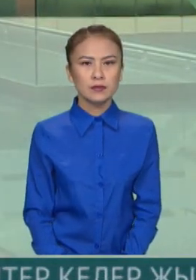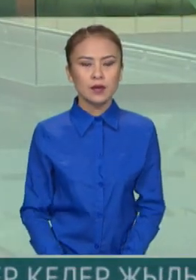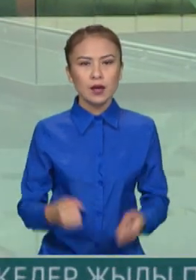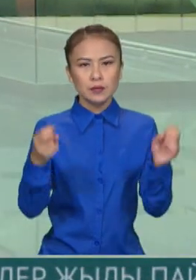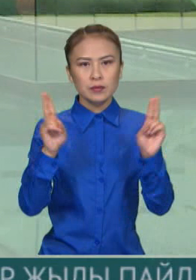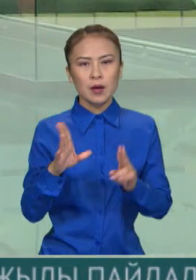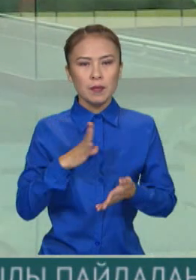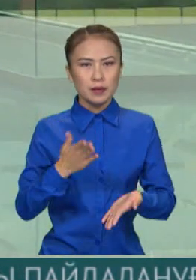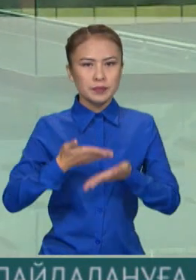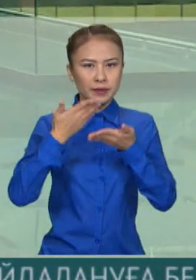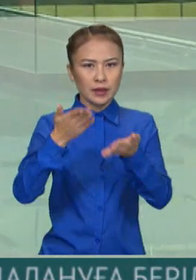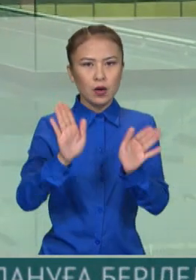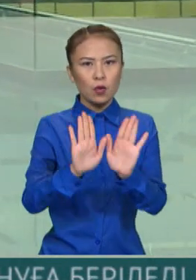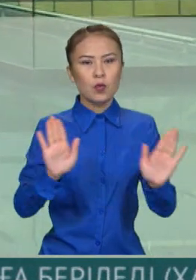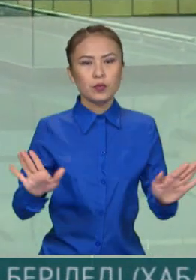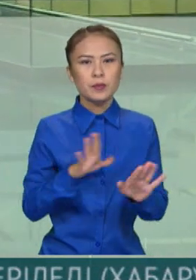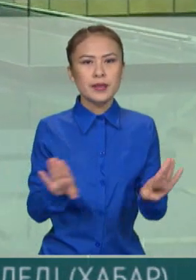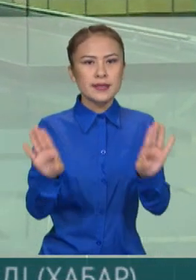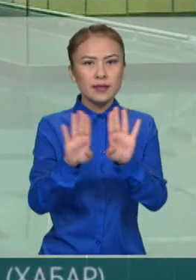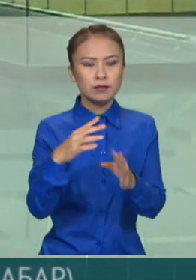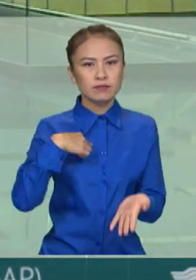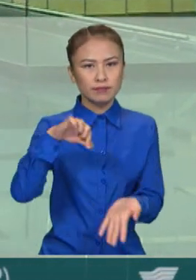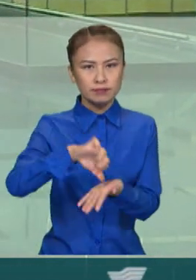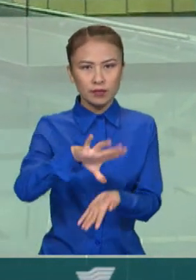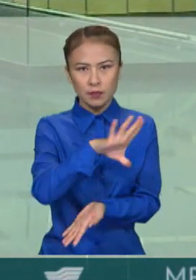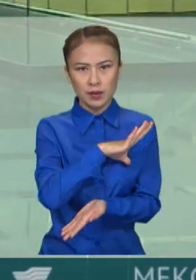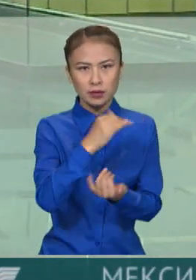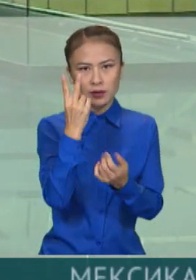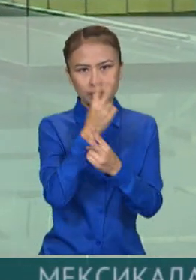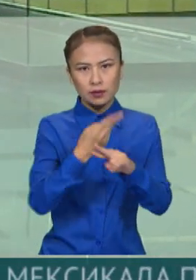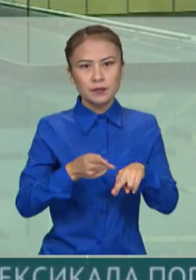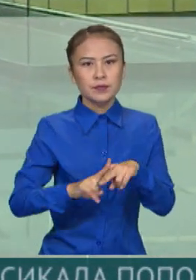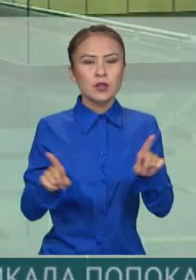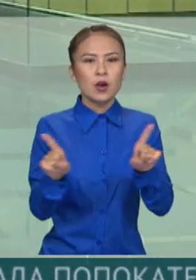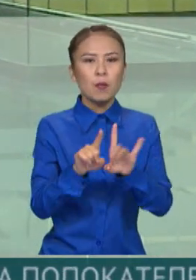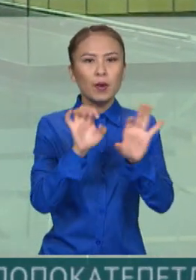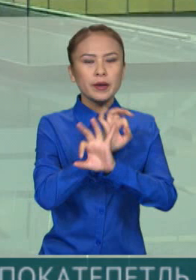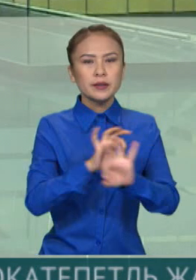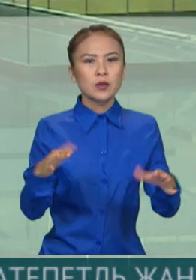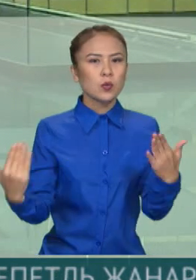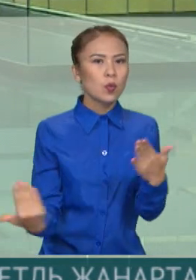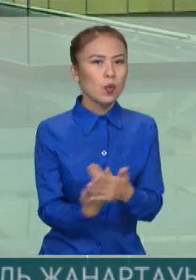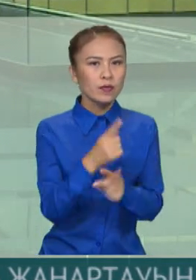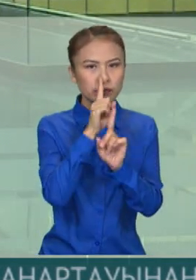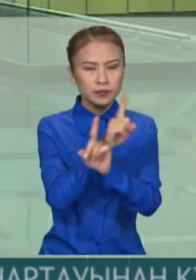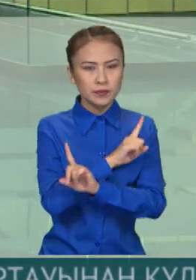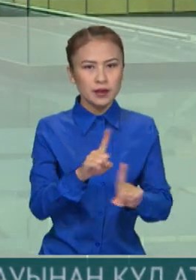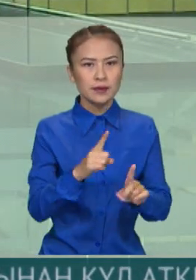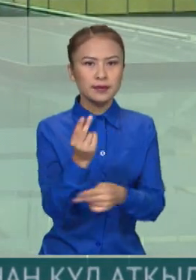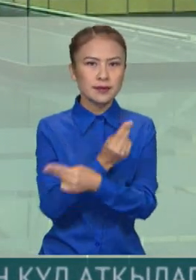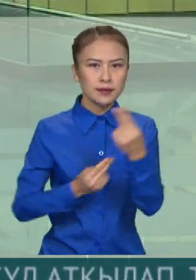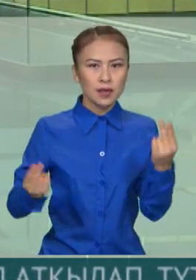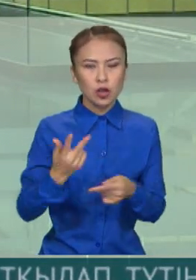Арнайы шақыртумен көрменің жабылу салтанатына мен де қатыстым. Онда Латвия павильоны инновациялық және дизайнерлік